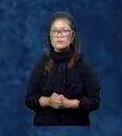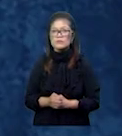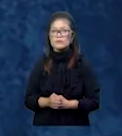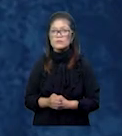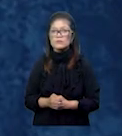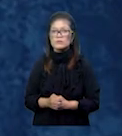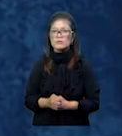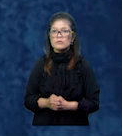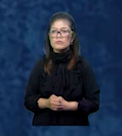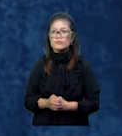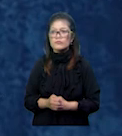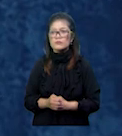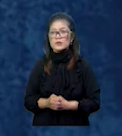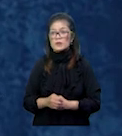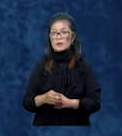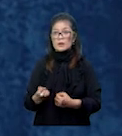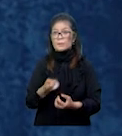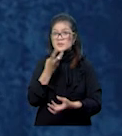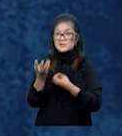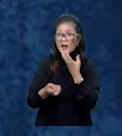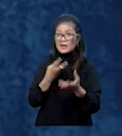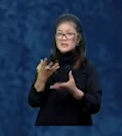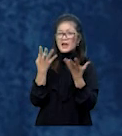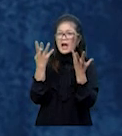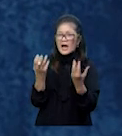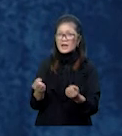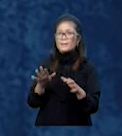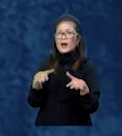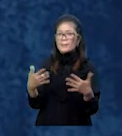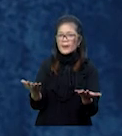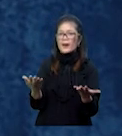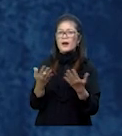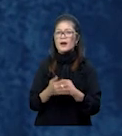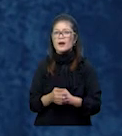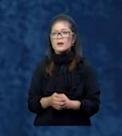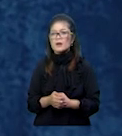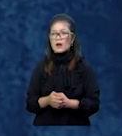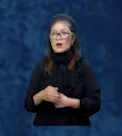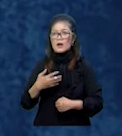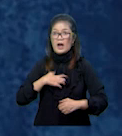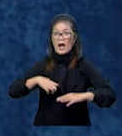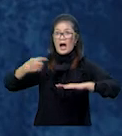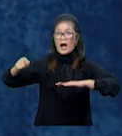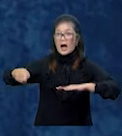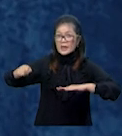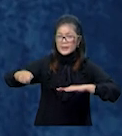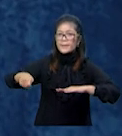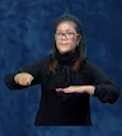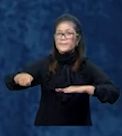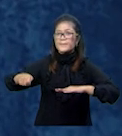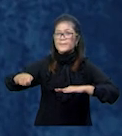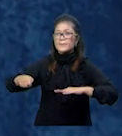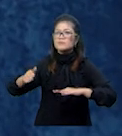Pembelaan ini dilandasi oleh sebuah harapan agar Yang Mulia Majelis Hakim yang memeriksa dan memutus perkara ini